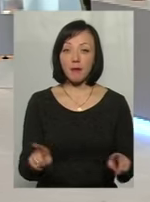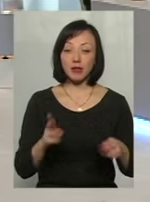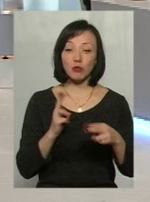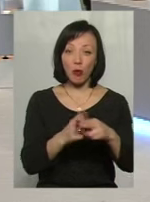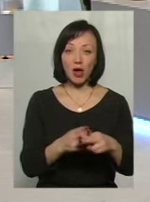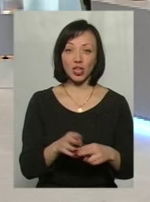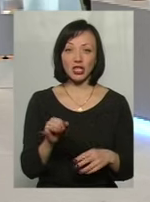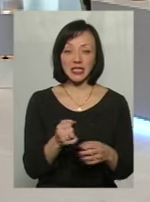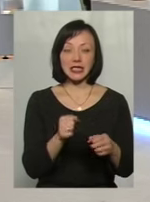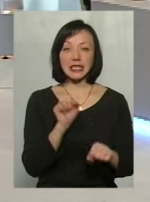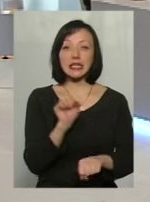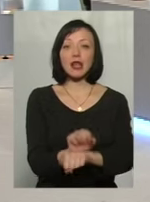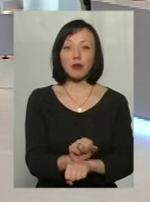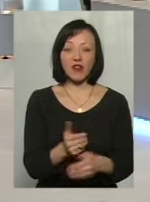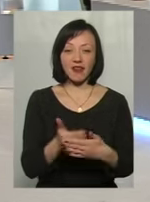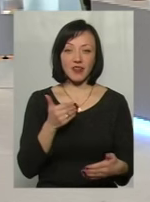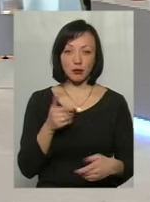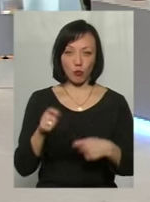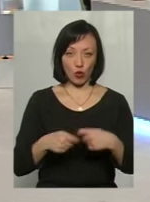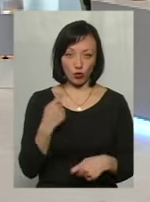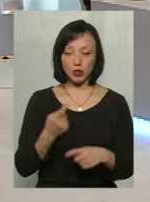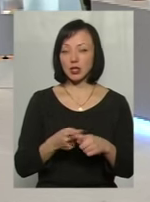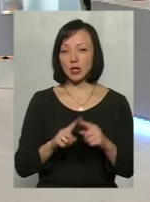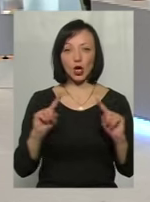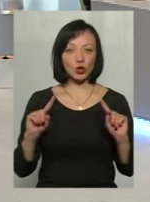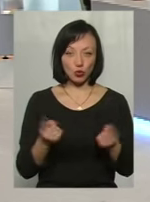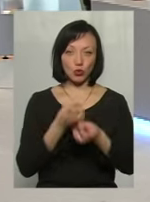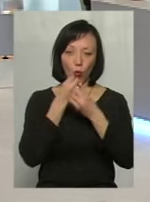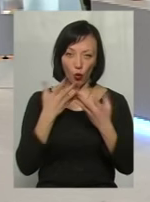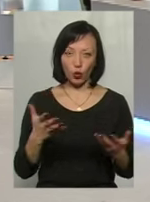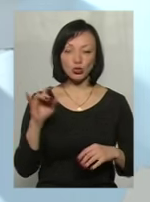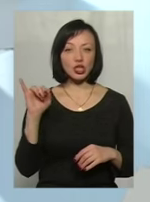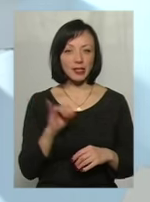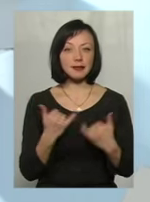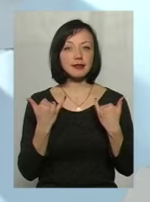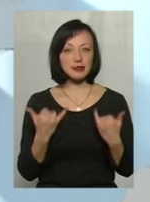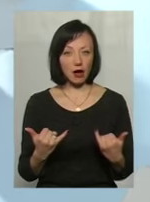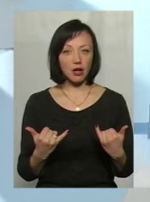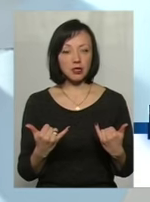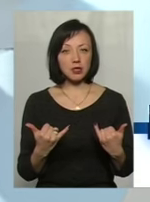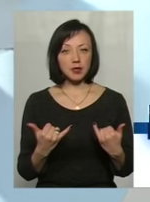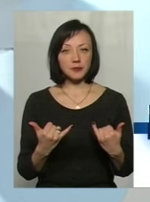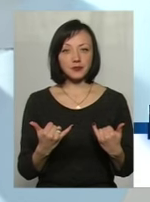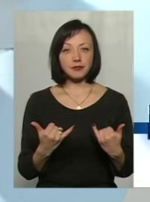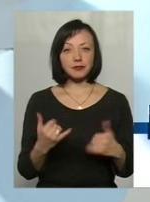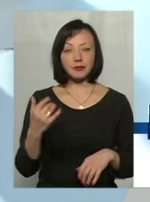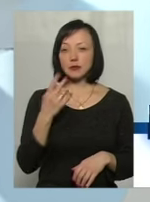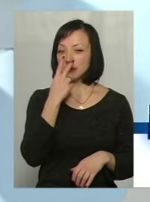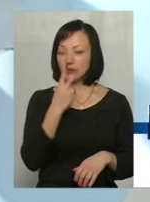упередження і стримування від правопорушень, це дуже хороше. І зараз з огляду